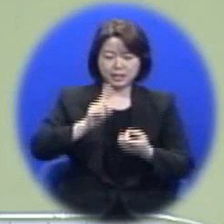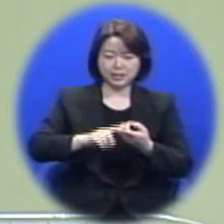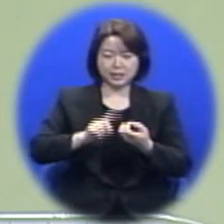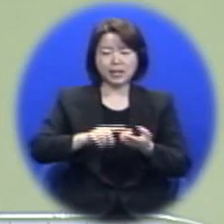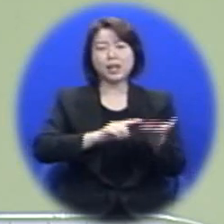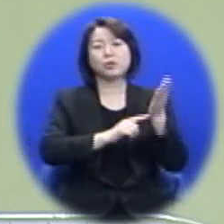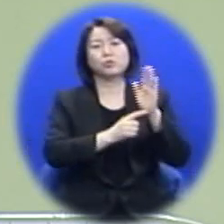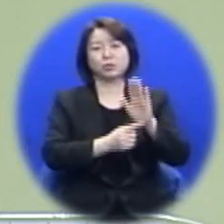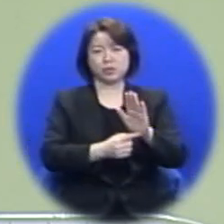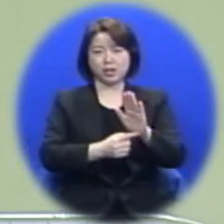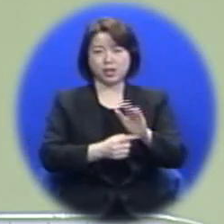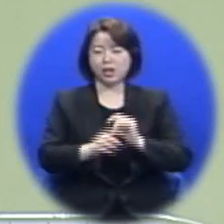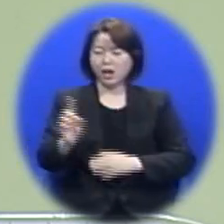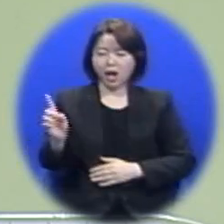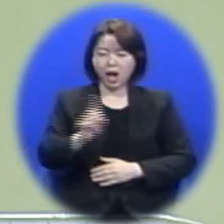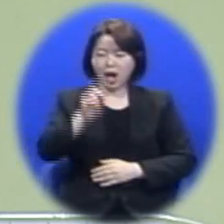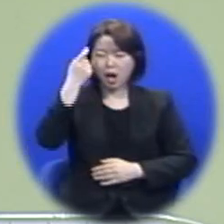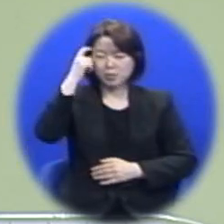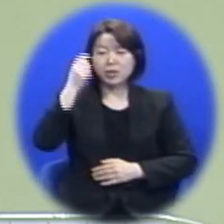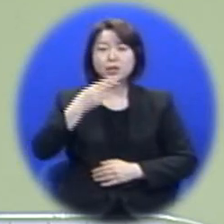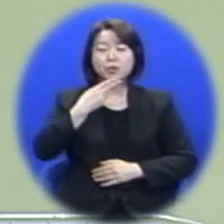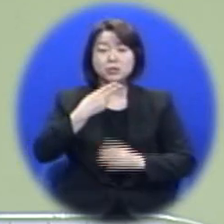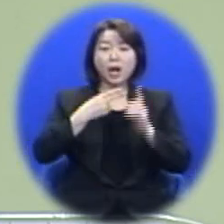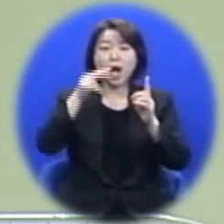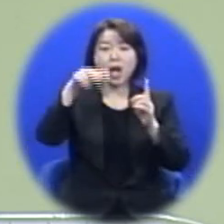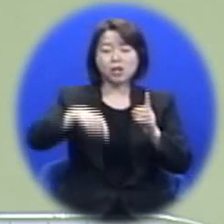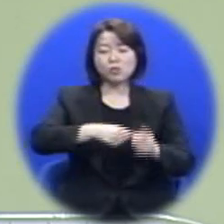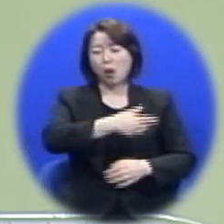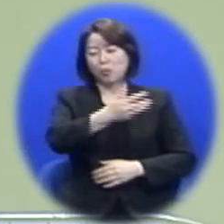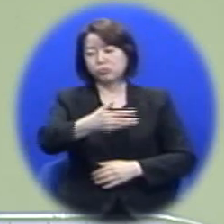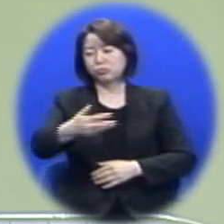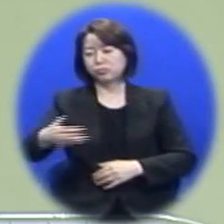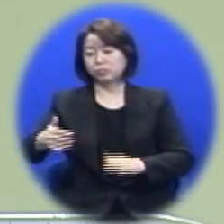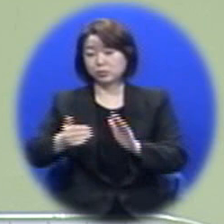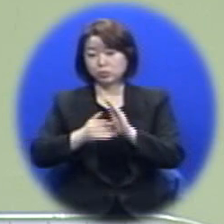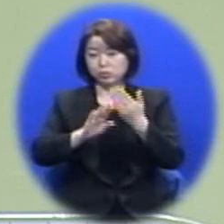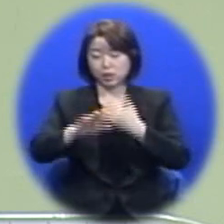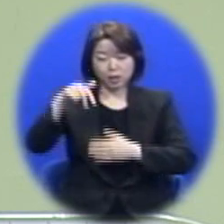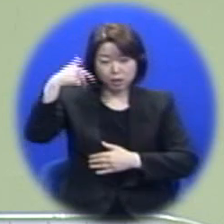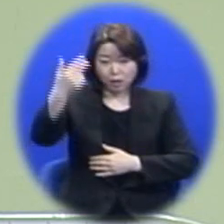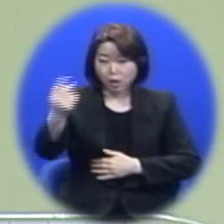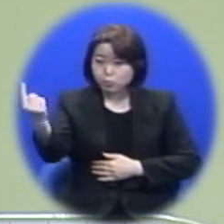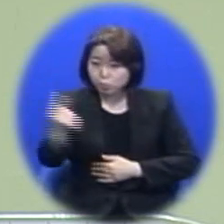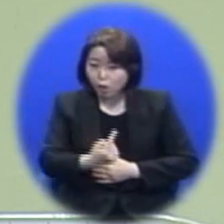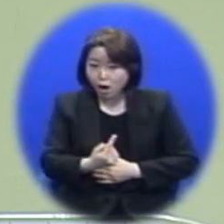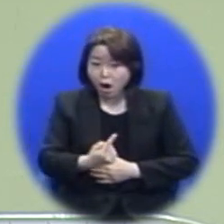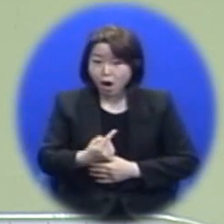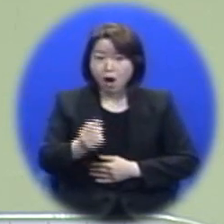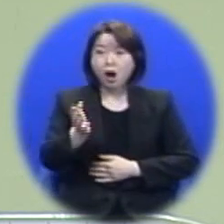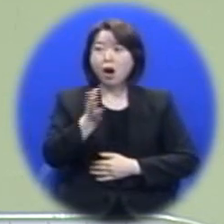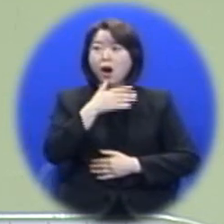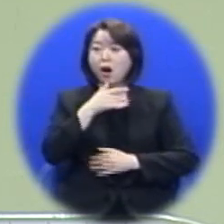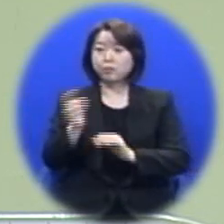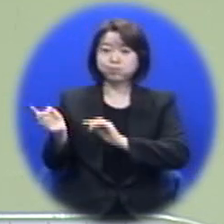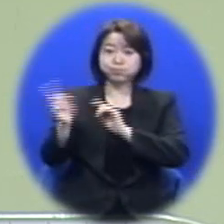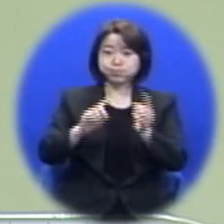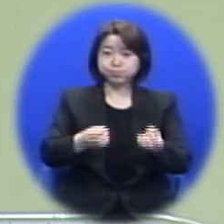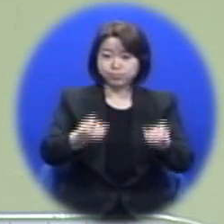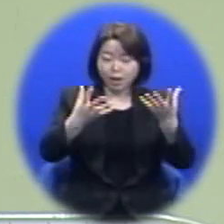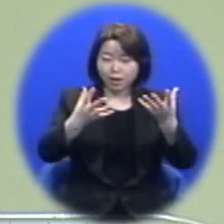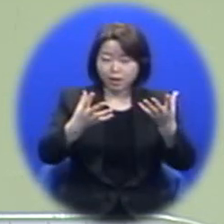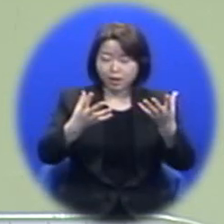아무 생각없이 또한 주간 보내 시다가 다음주일 와서야 부활 주 이름의 이렇게 하시는 분이